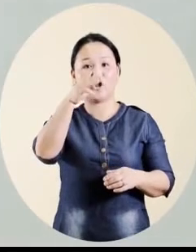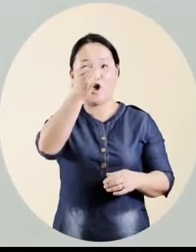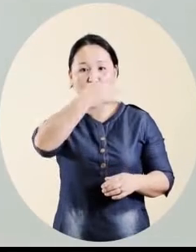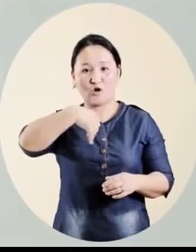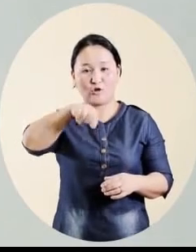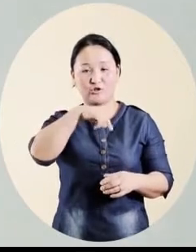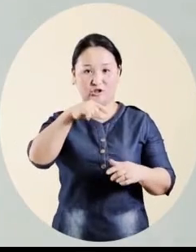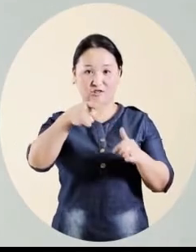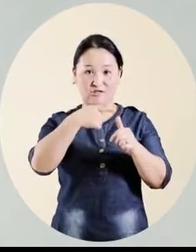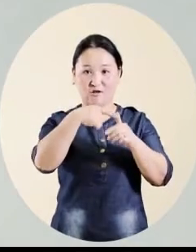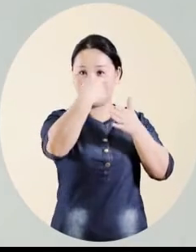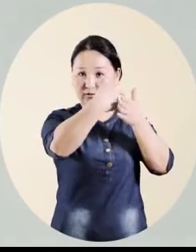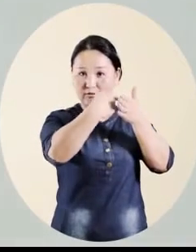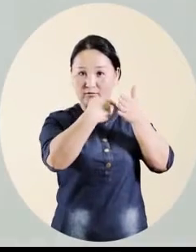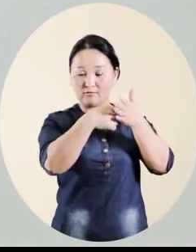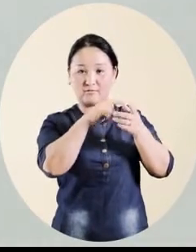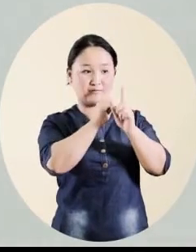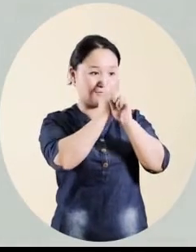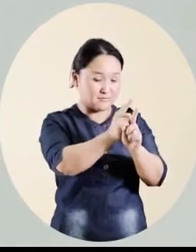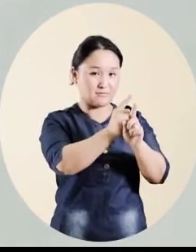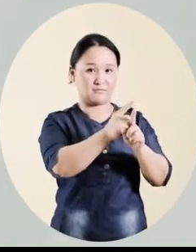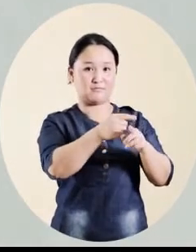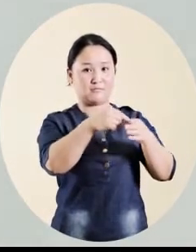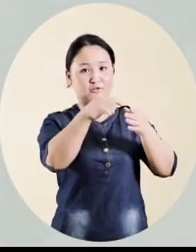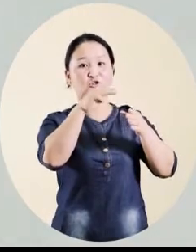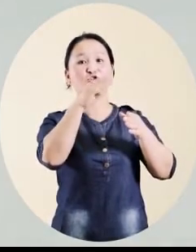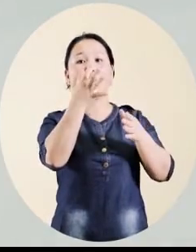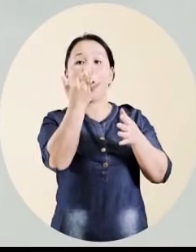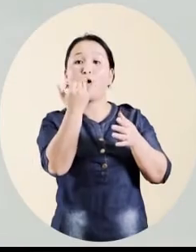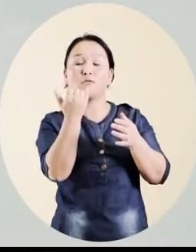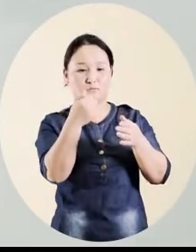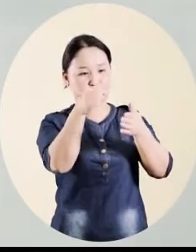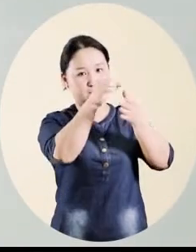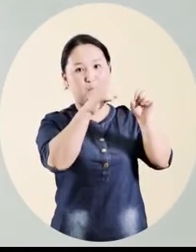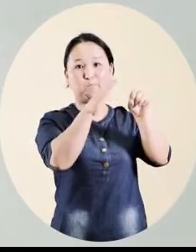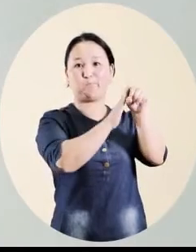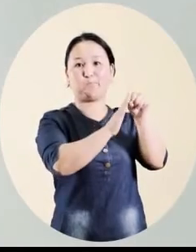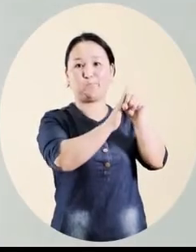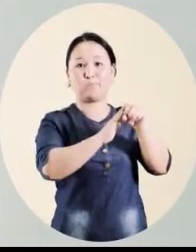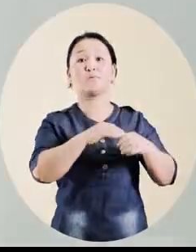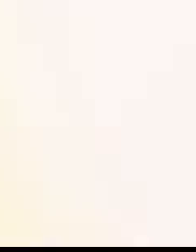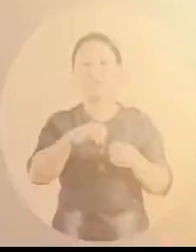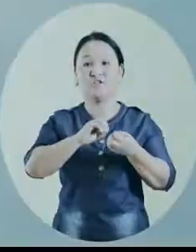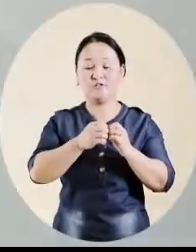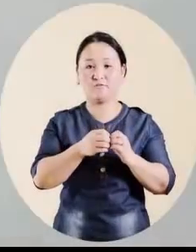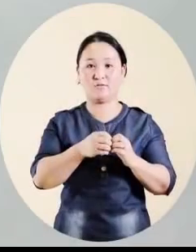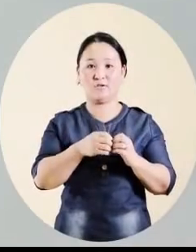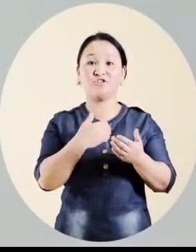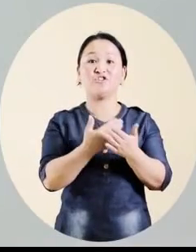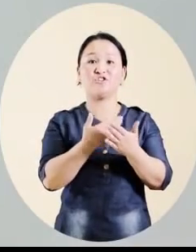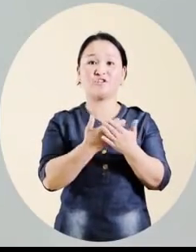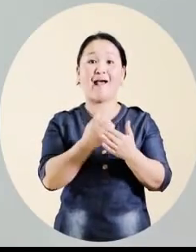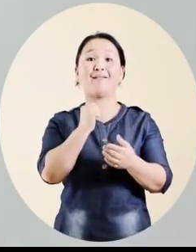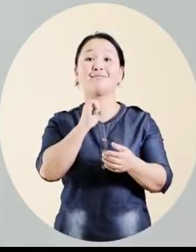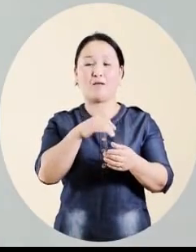буй тойргийнхон нэр дэвшигчдийн дотроос саналийн хуудсанд дах заавартай тэмдэглэгдсэн тоогоор дүүргэн бодож тэмдэглээрэй. Хэрвээ та заавалт